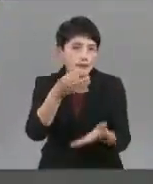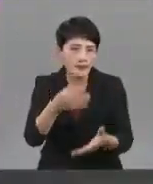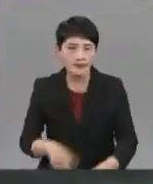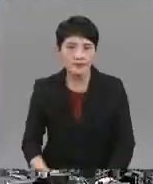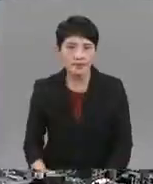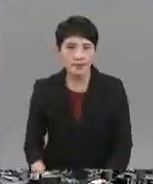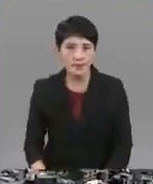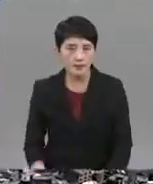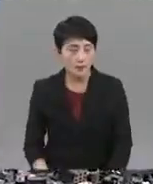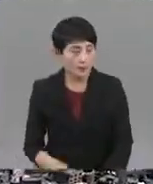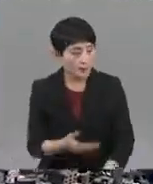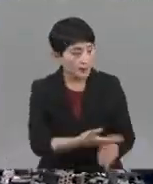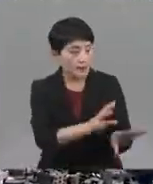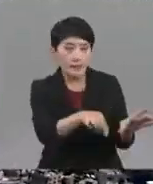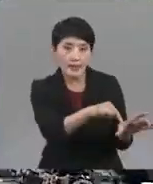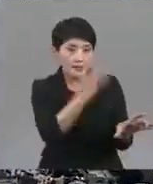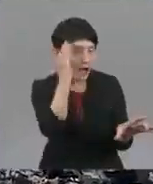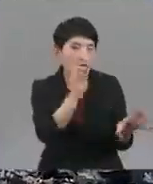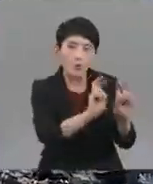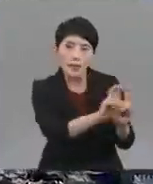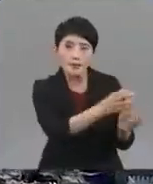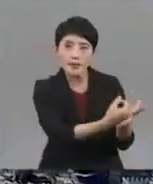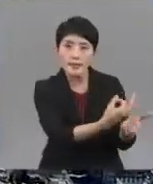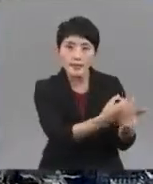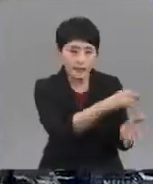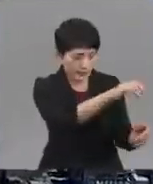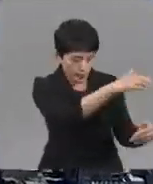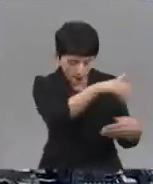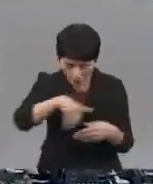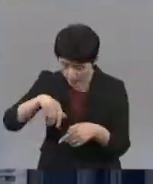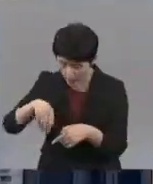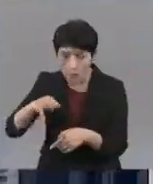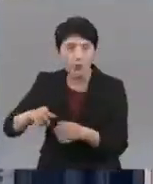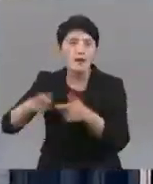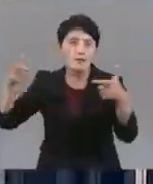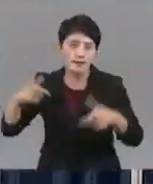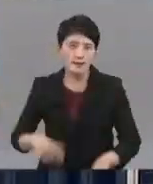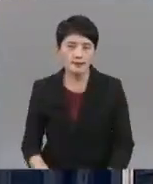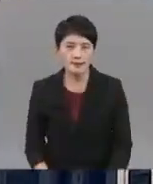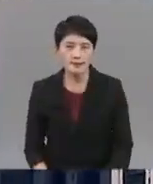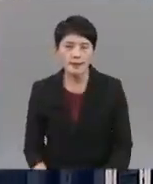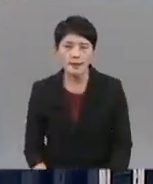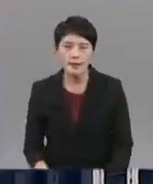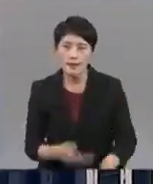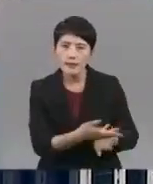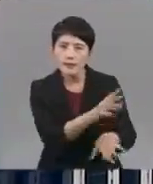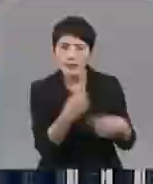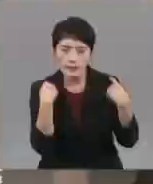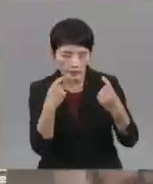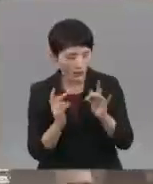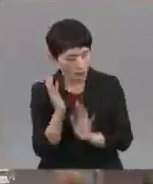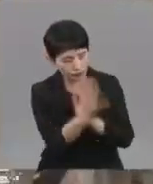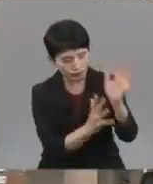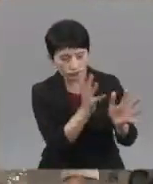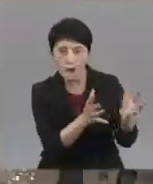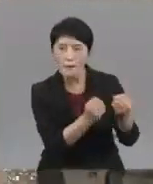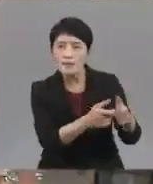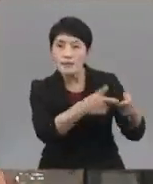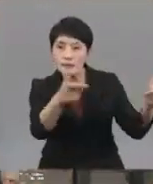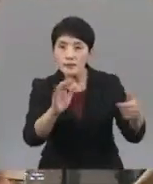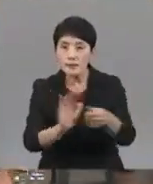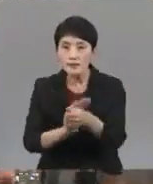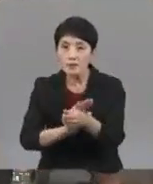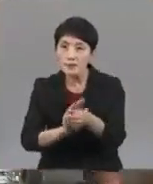в июне 3 млрд 980 млн долларов экспорт составила 54 млрд 140